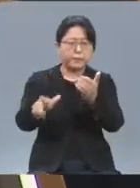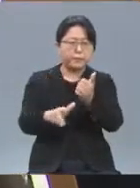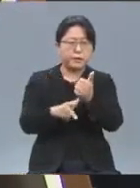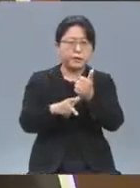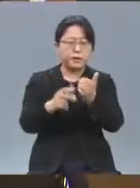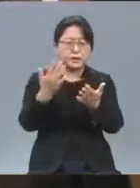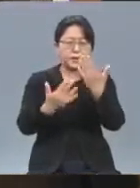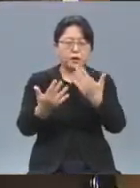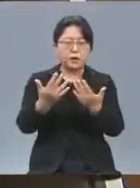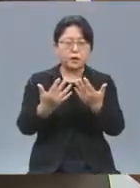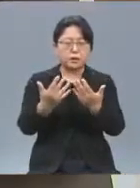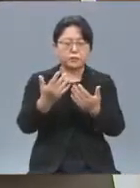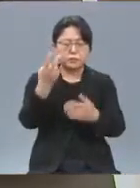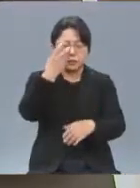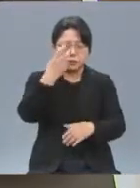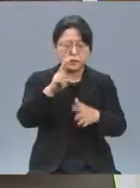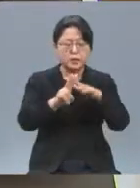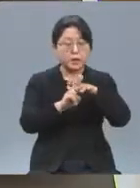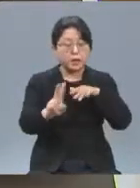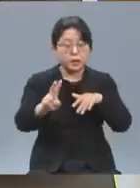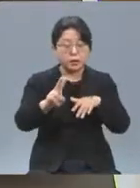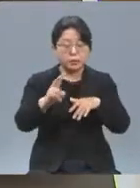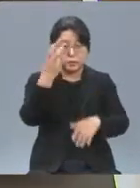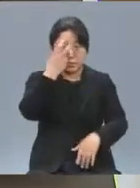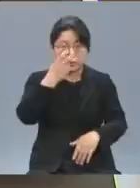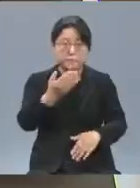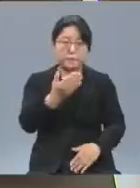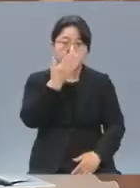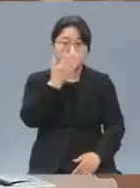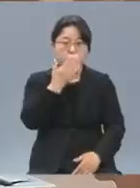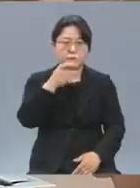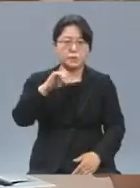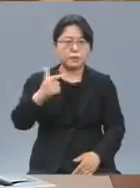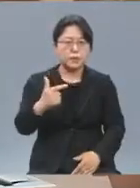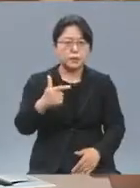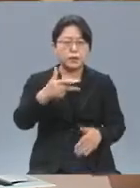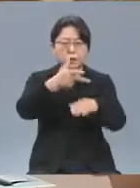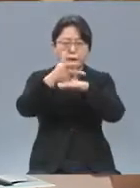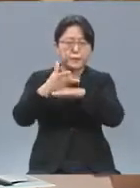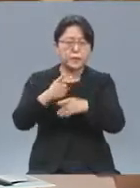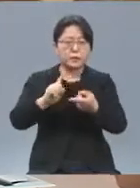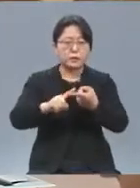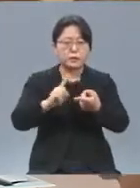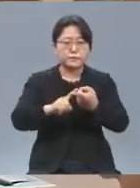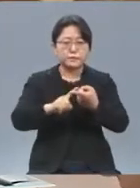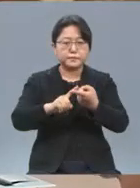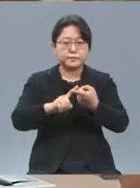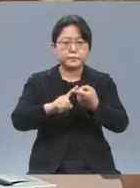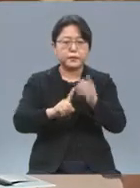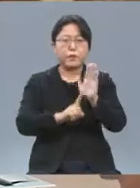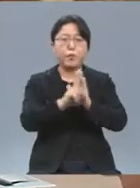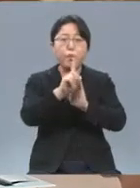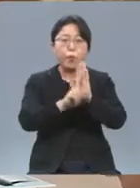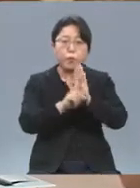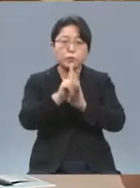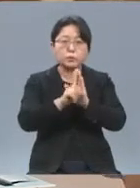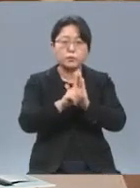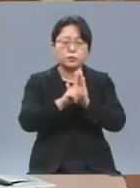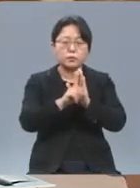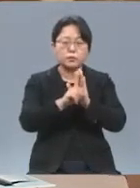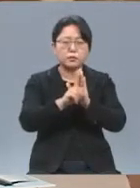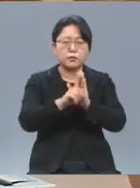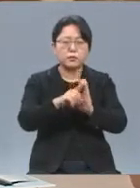산불을 감시하고 잠수함도 탐지할 수 있습니다. 적외선 카메라라고 하는 부분은 일단 온도를 센싱하는 데